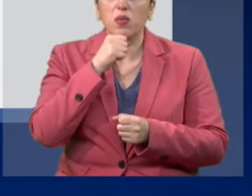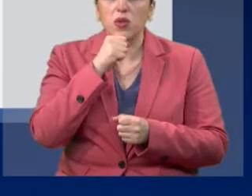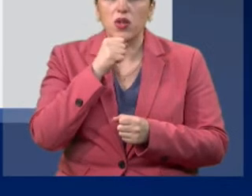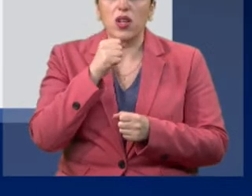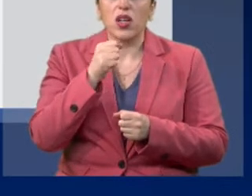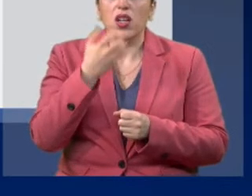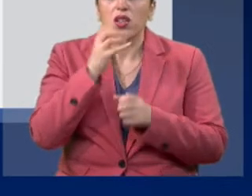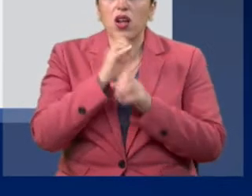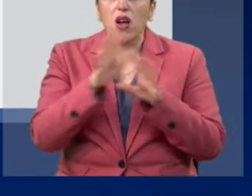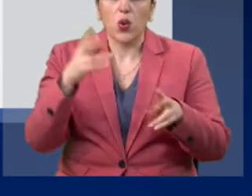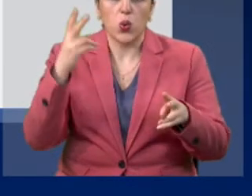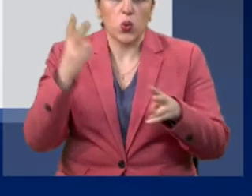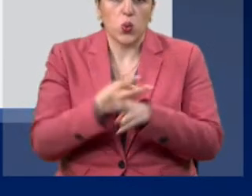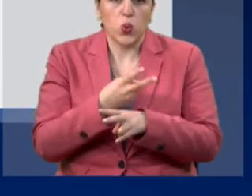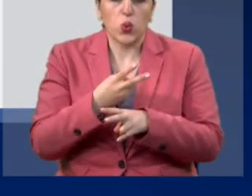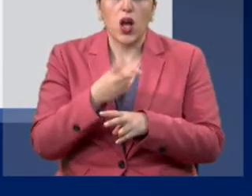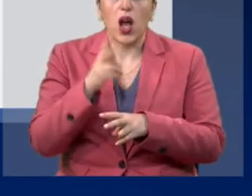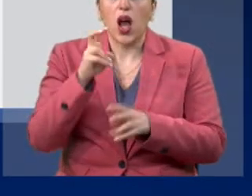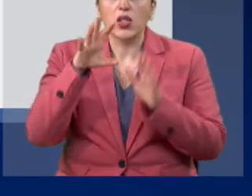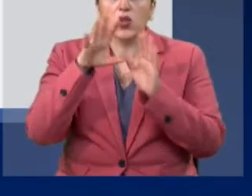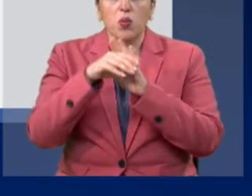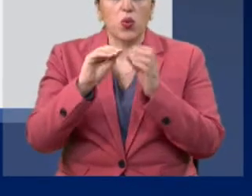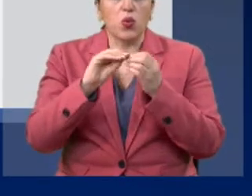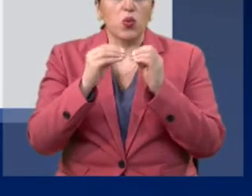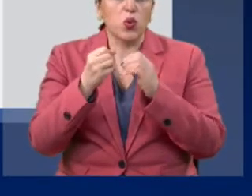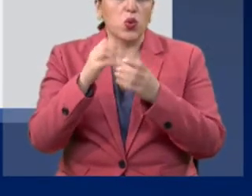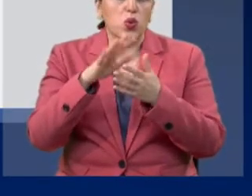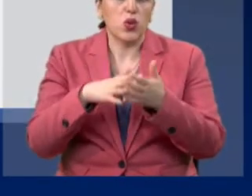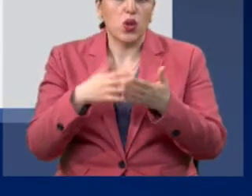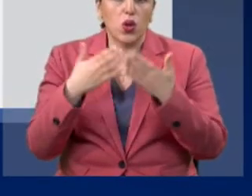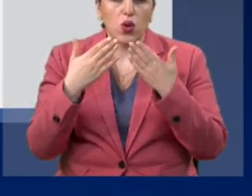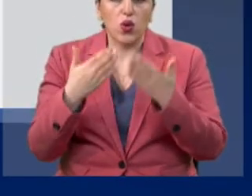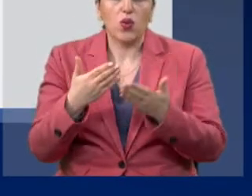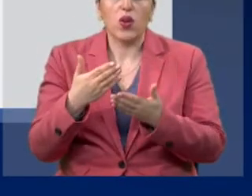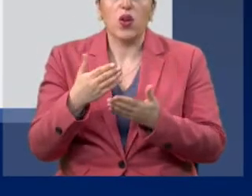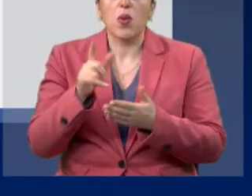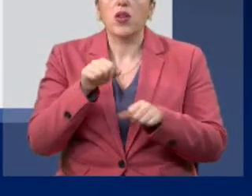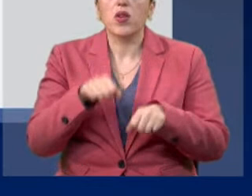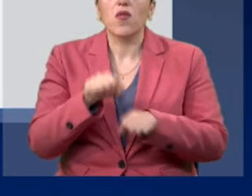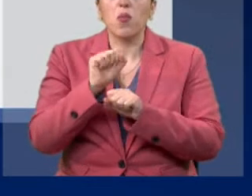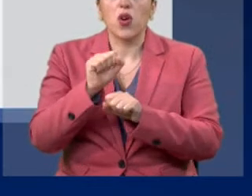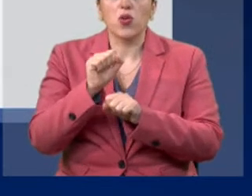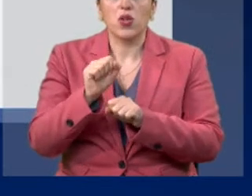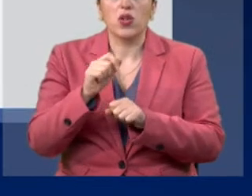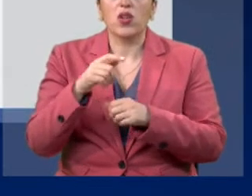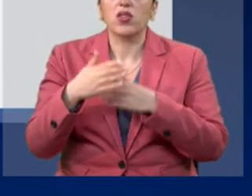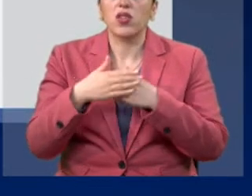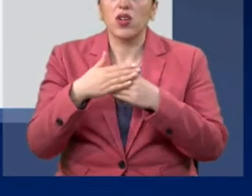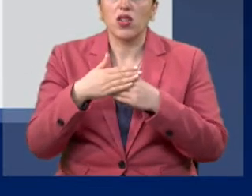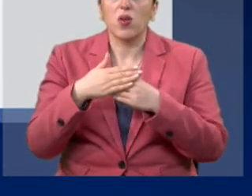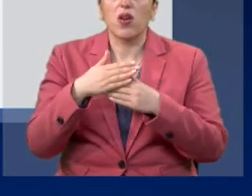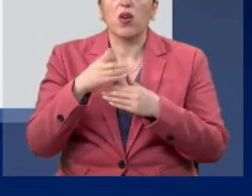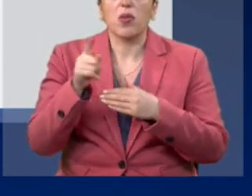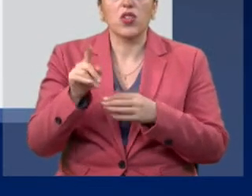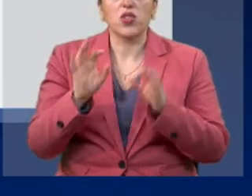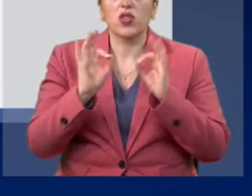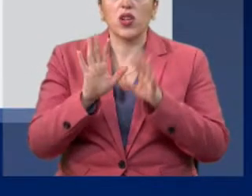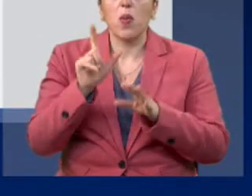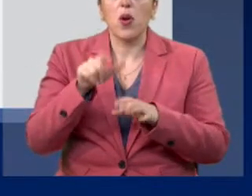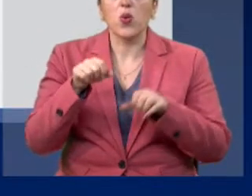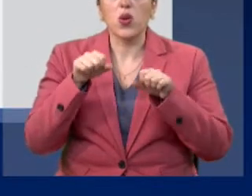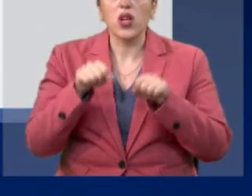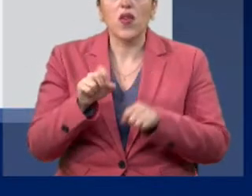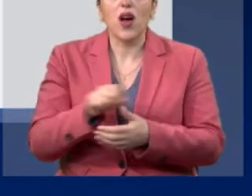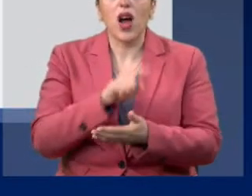են ջեռուցումից։ Արցախում հումանիտար ճգնաժամը շարունակվում է։ Պաշտպանները դատապարտում են տեղի ունեցածը և կոչանում մարդու